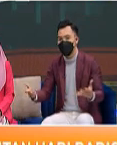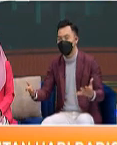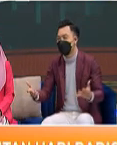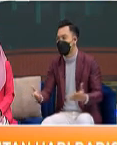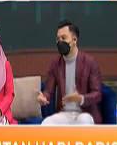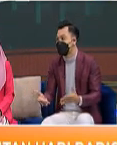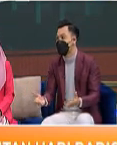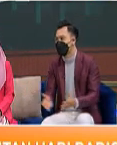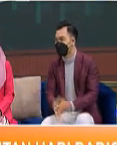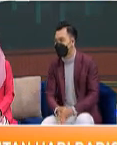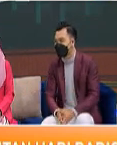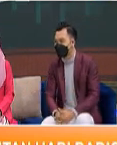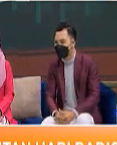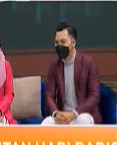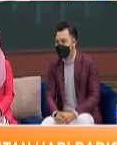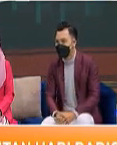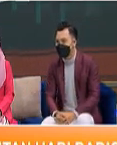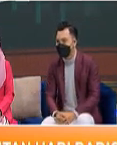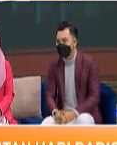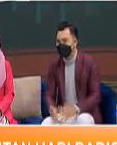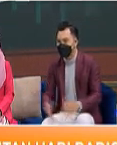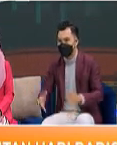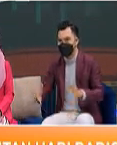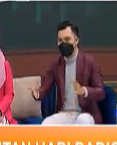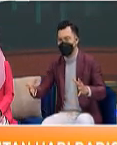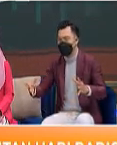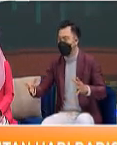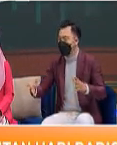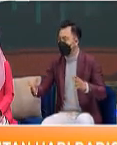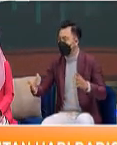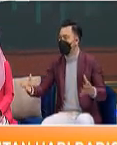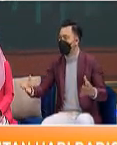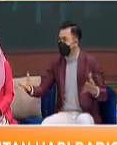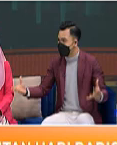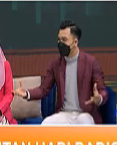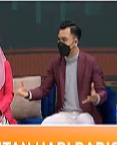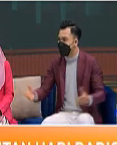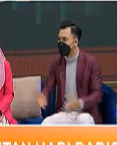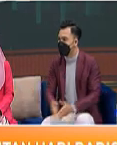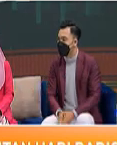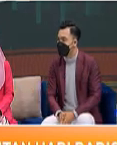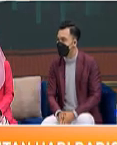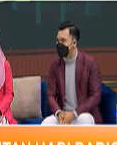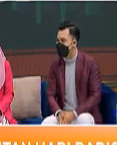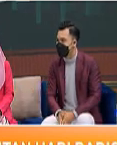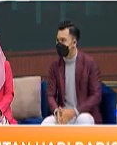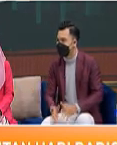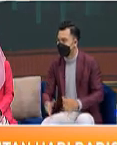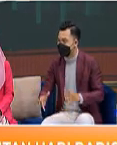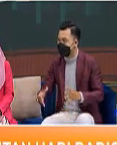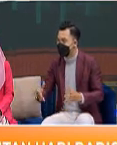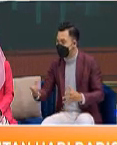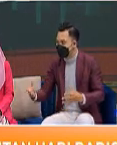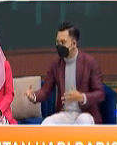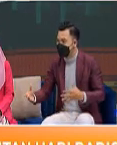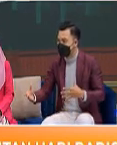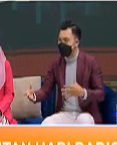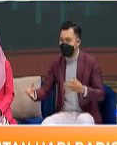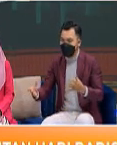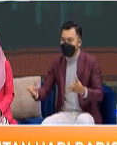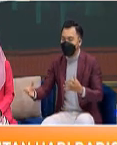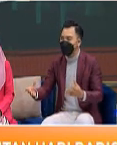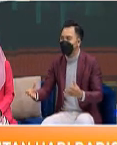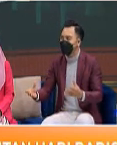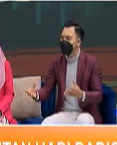masa kepada pendengar dan juga kepada masyarakat. Dan seperti yang Datuk nyatakan tadi, RTM cukup unggul dengan 34 stesen yang ada.